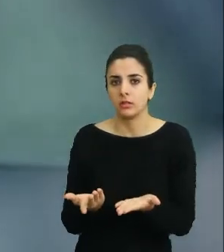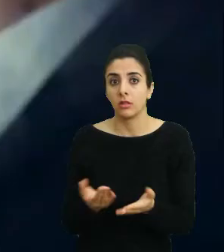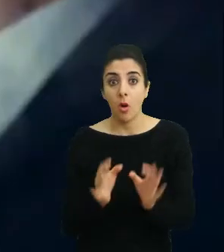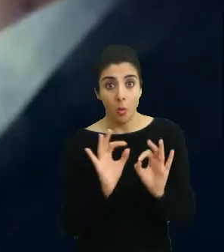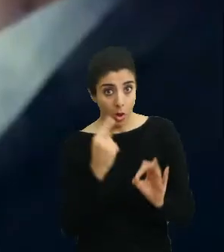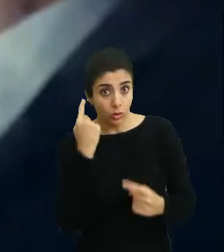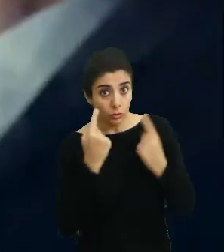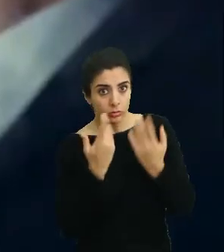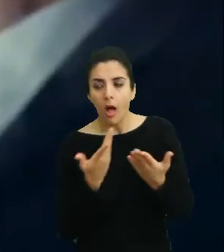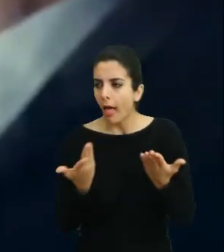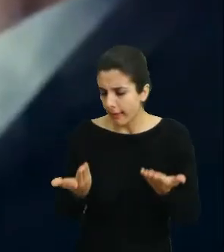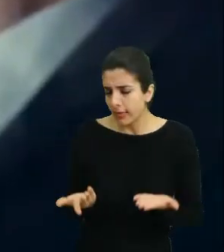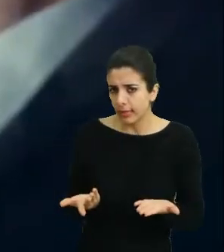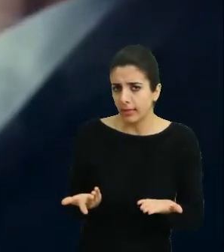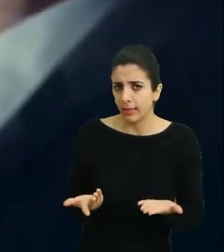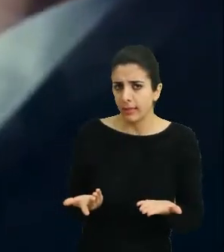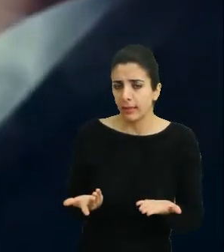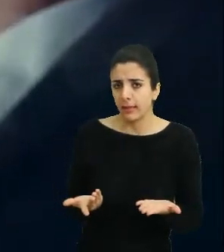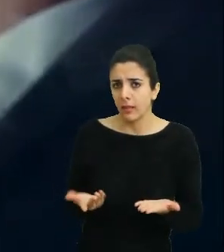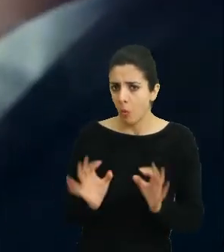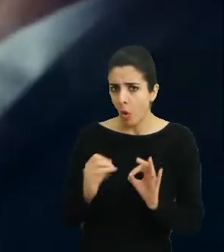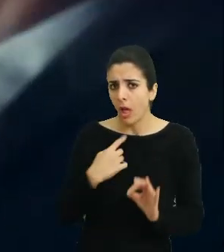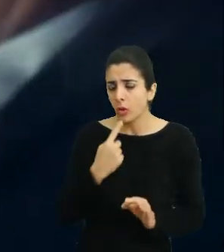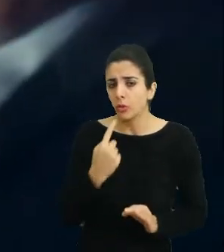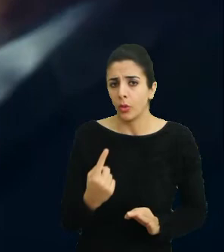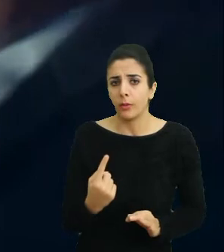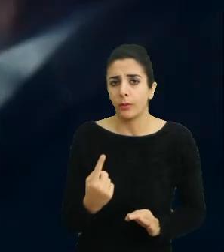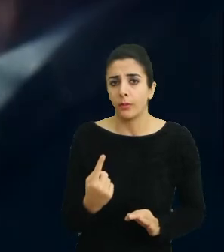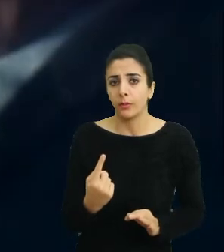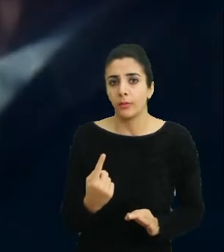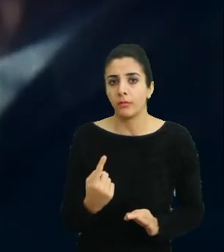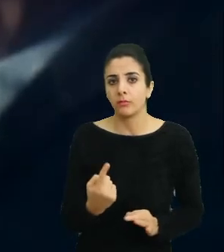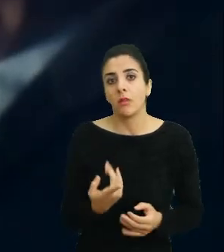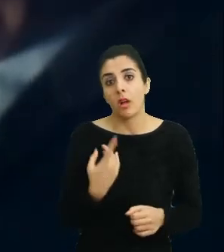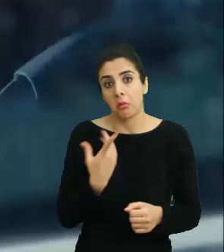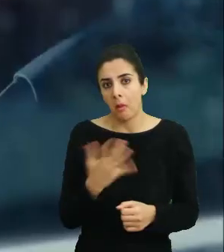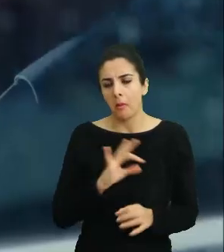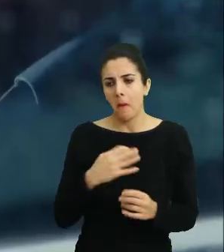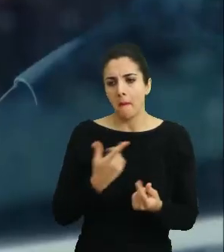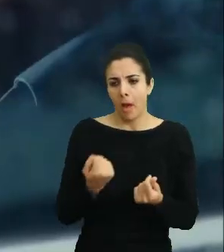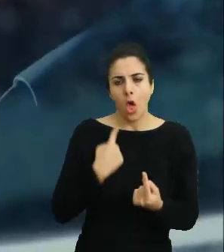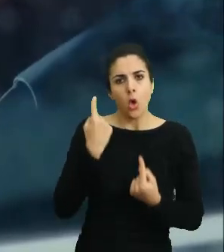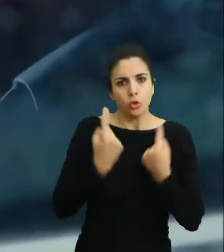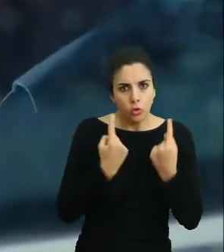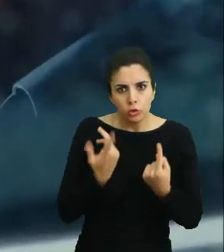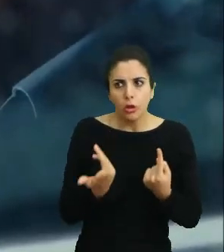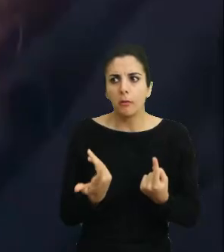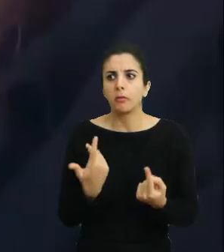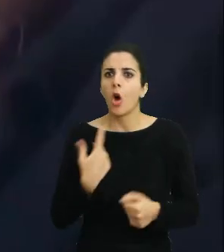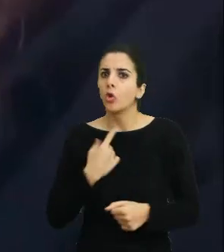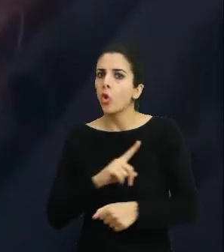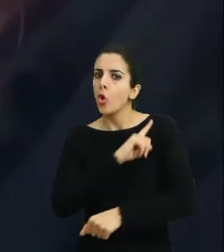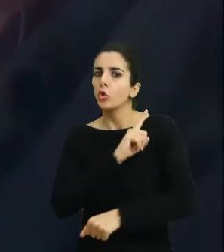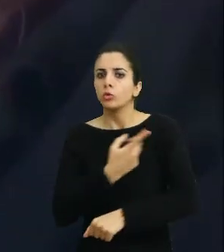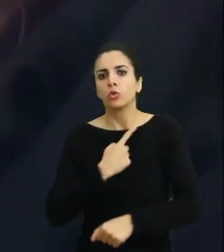Öyle mi diyorsun? He. Öyle diyeyim. Hem maddi olarak hem de manevi olarak